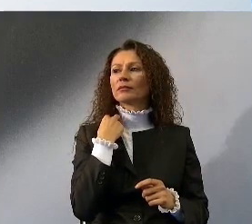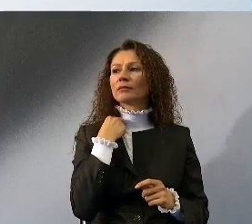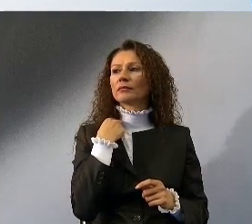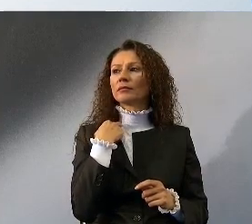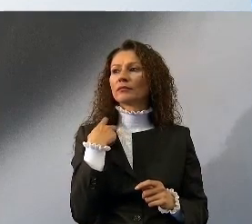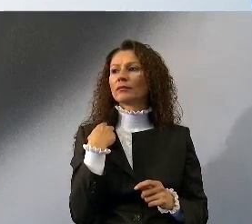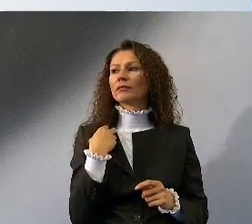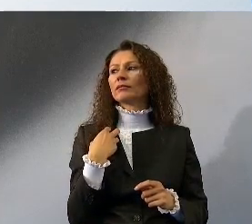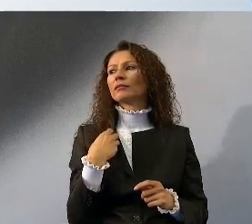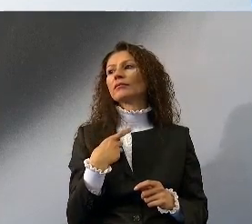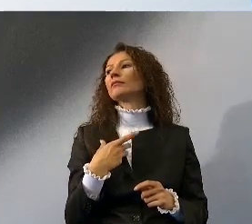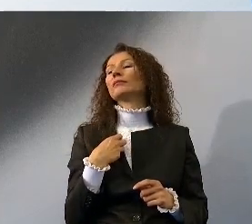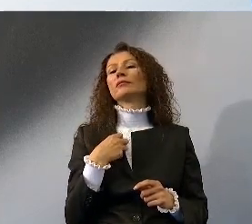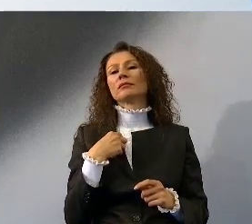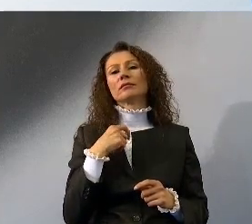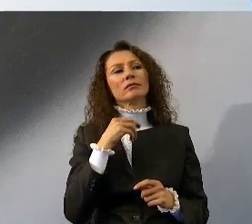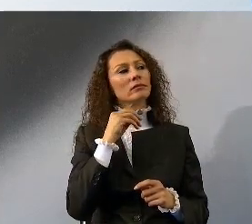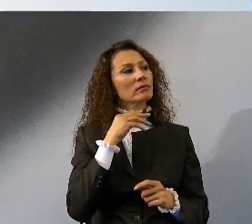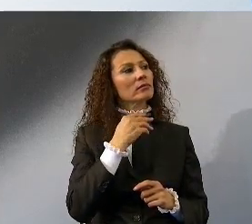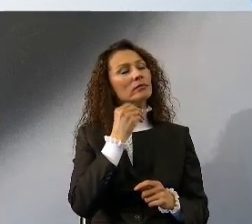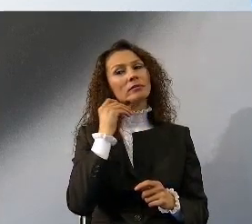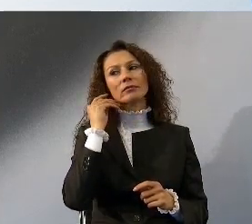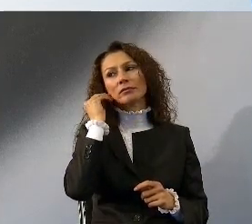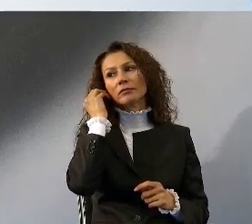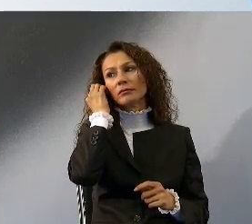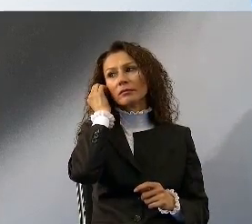Hocam, pointer kullanmak ister misiniz? Evet.